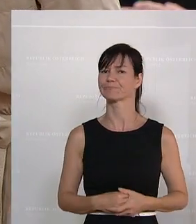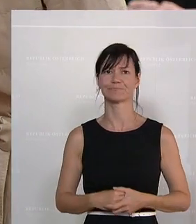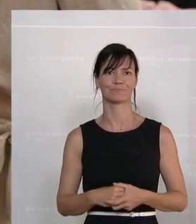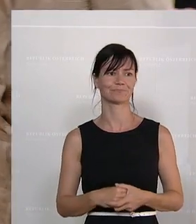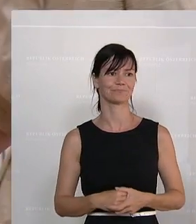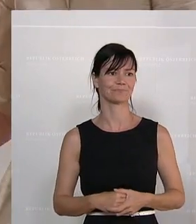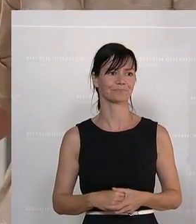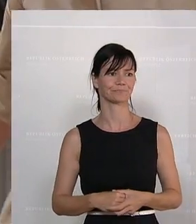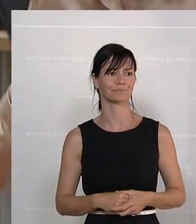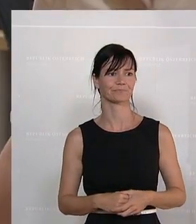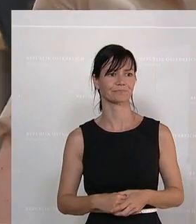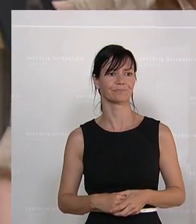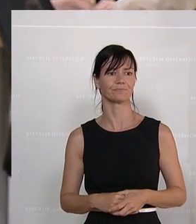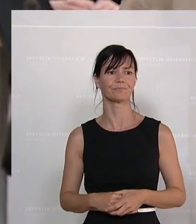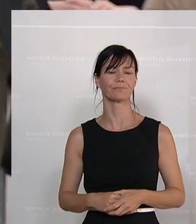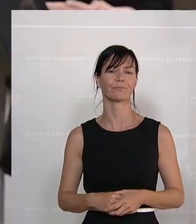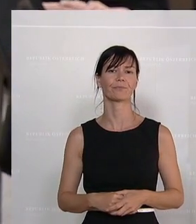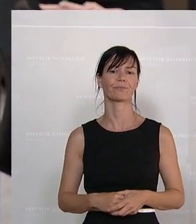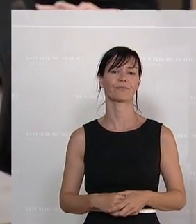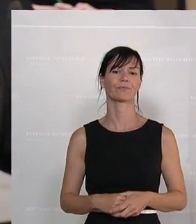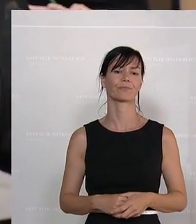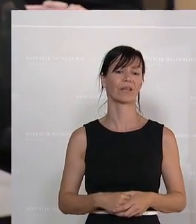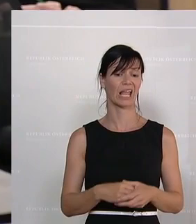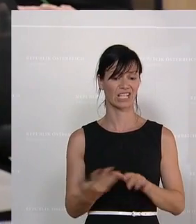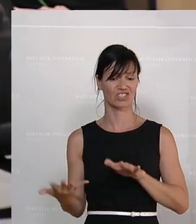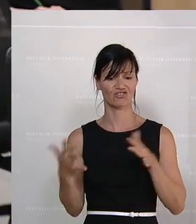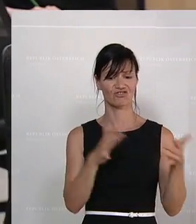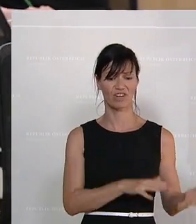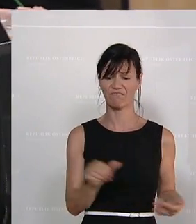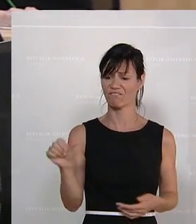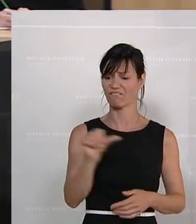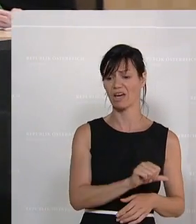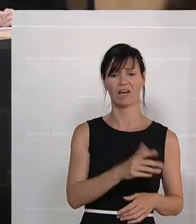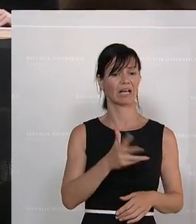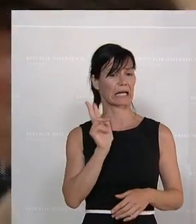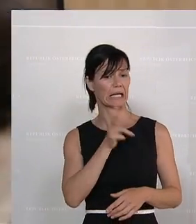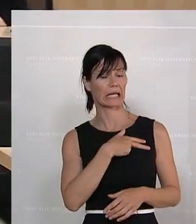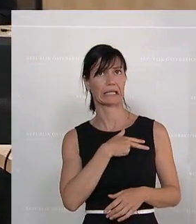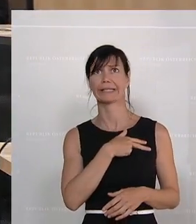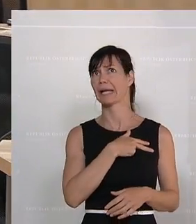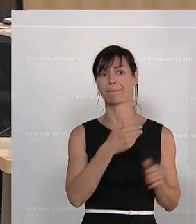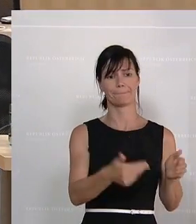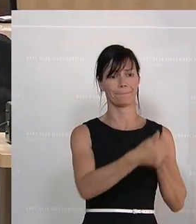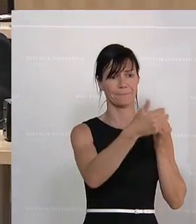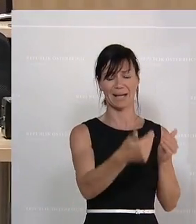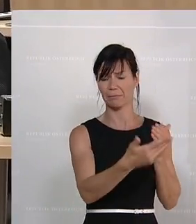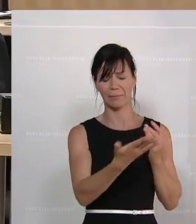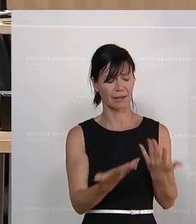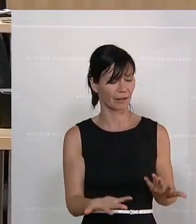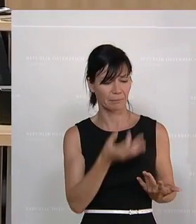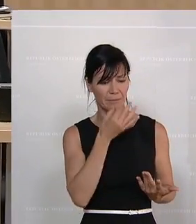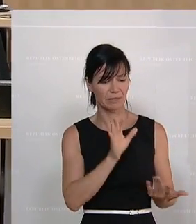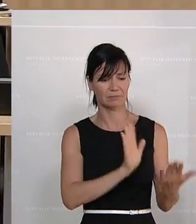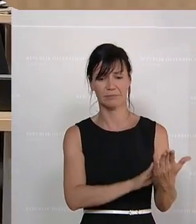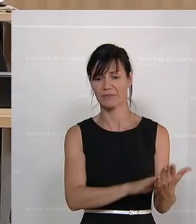ein besserer beleg für diese scheitern und für diese einholen der realität kann janka nicht anders sein dass wir